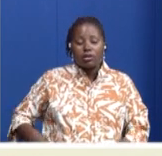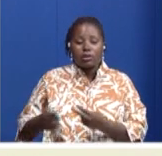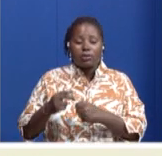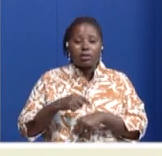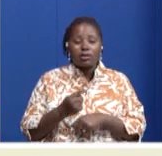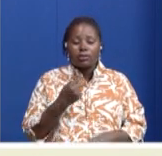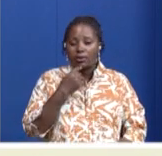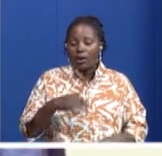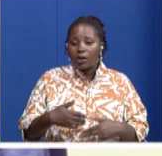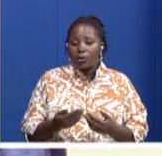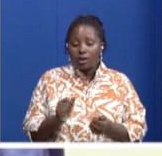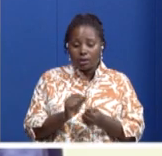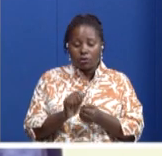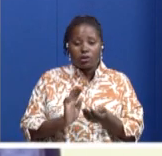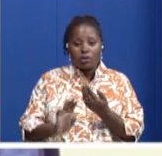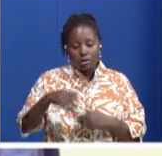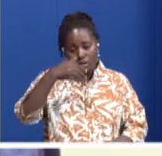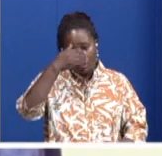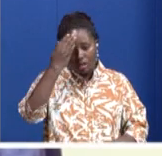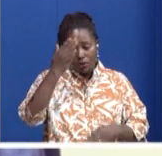hakuna kizu